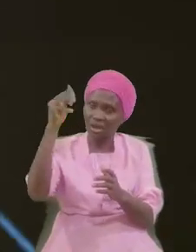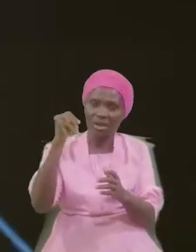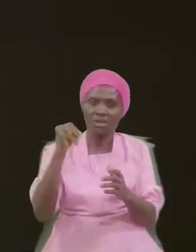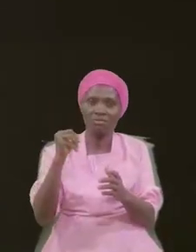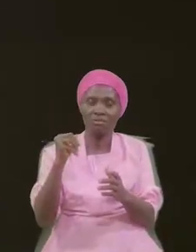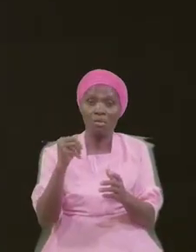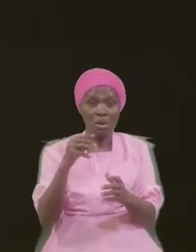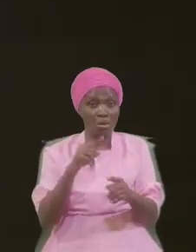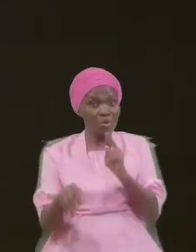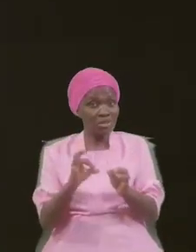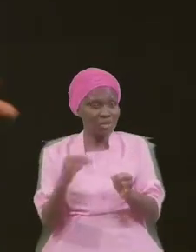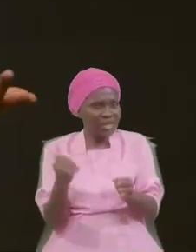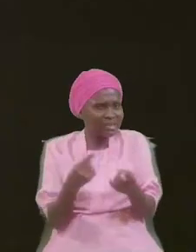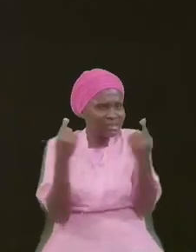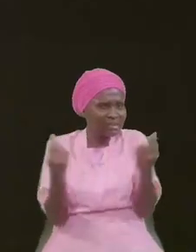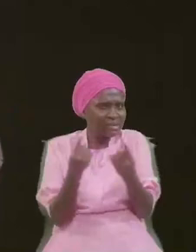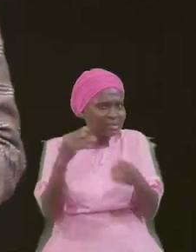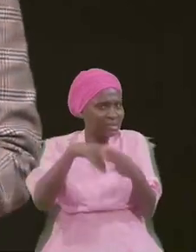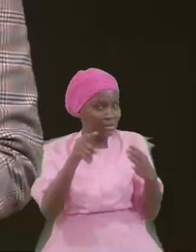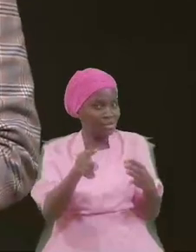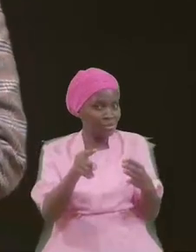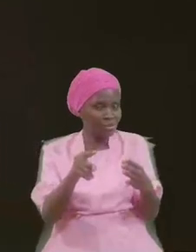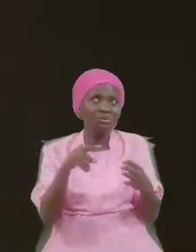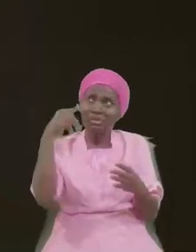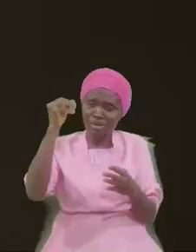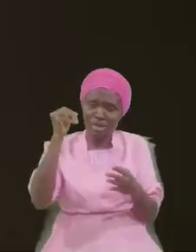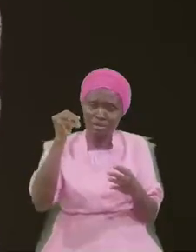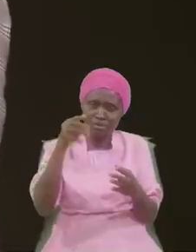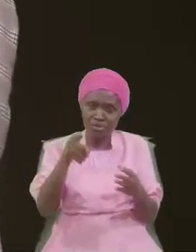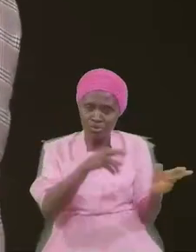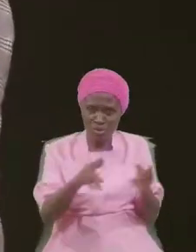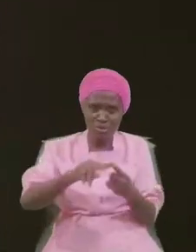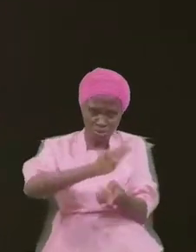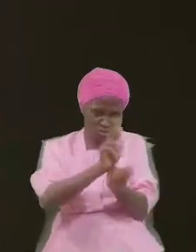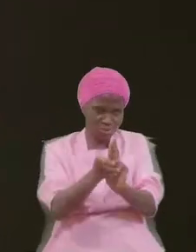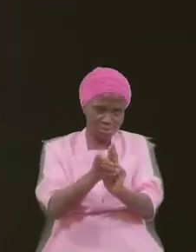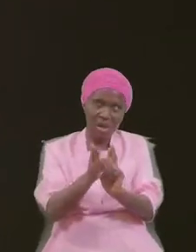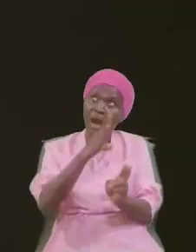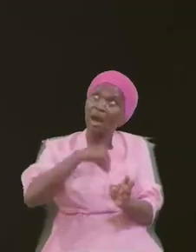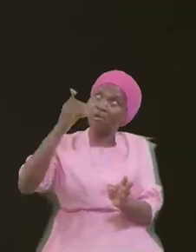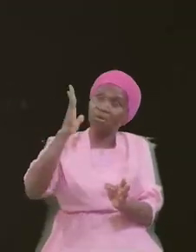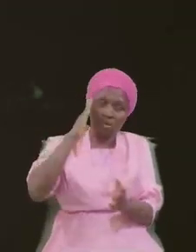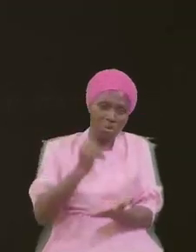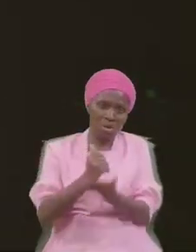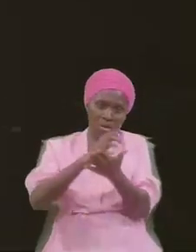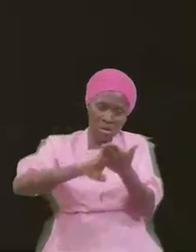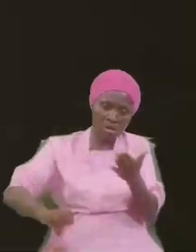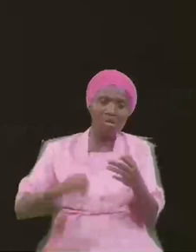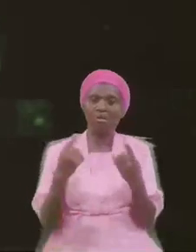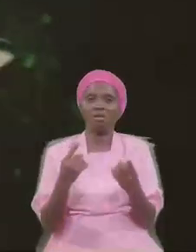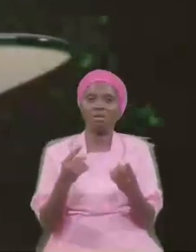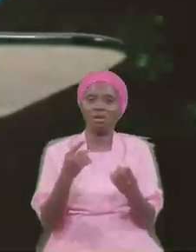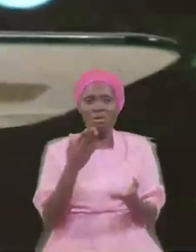avec des fardeaux de péché. Par le Seigneur va l'ôter. Vous avez un défi avec la culpabilité, avec